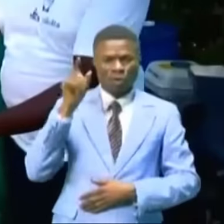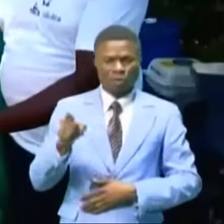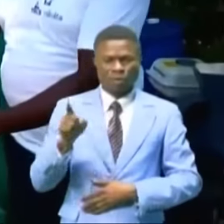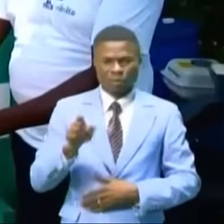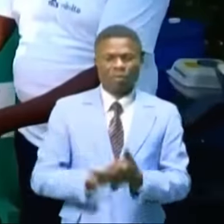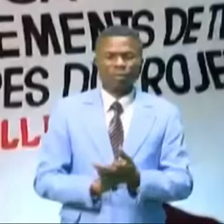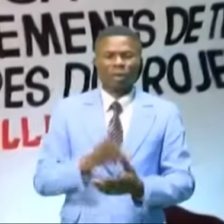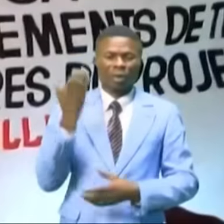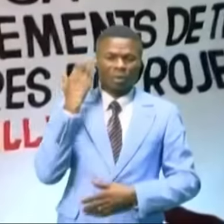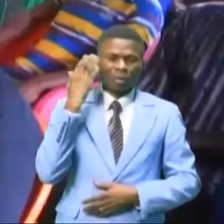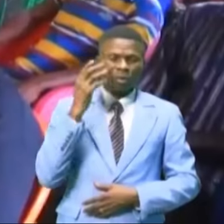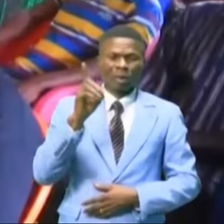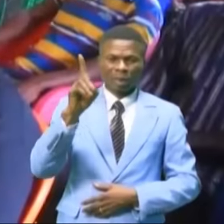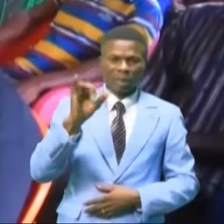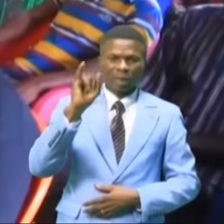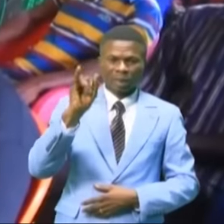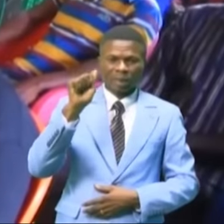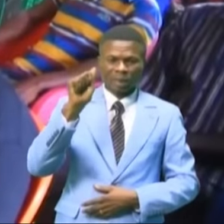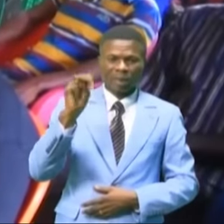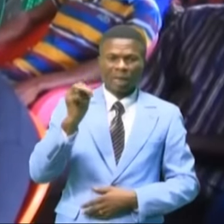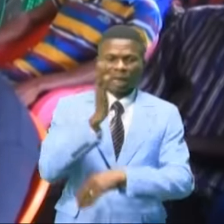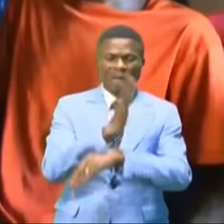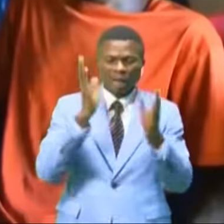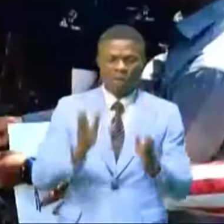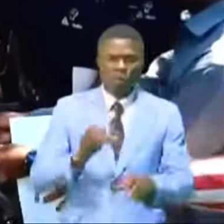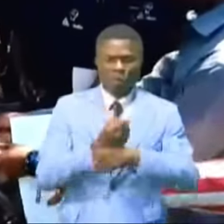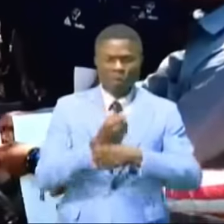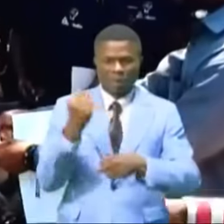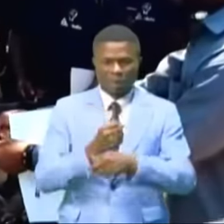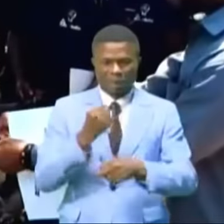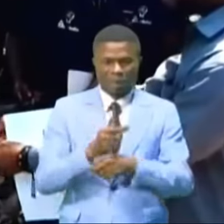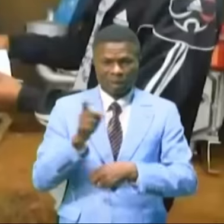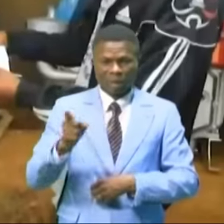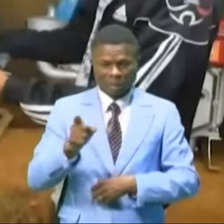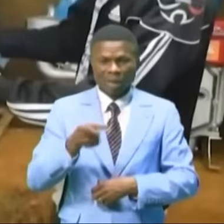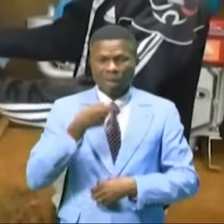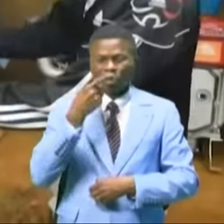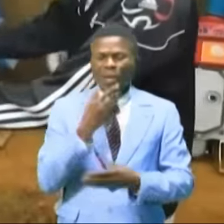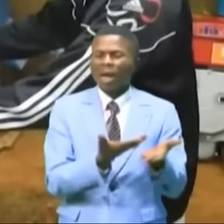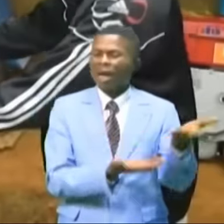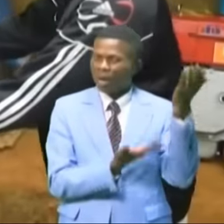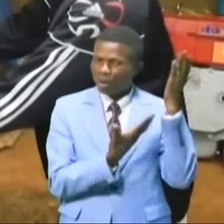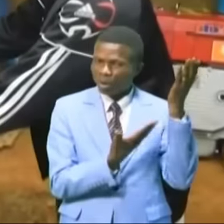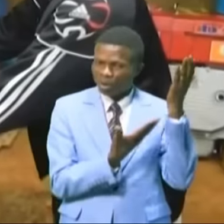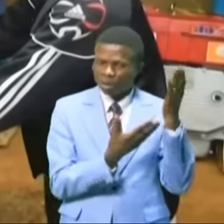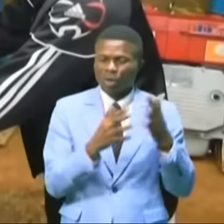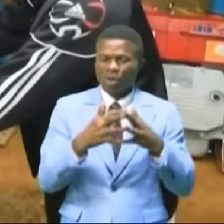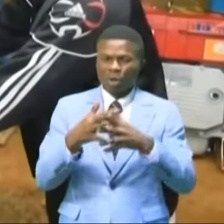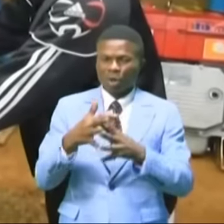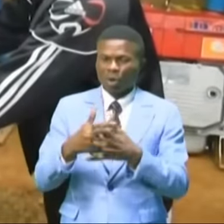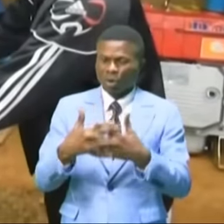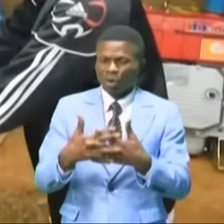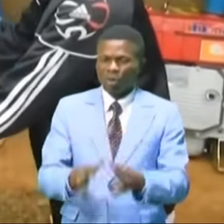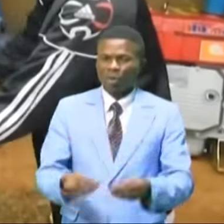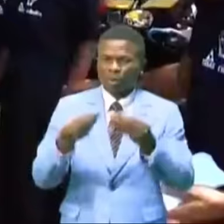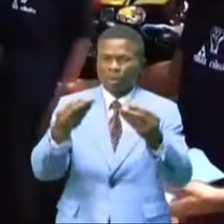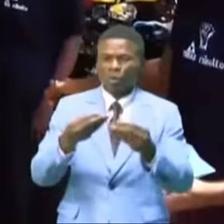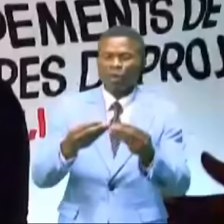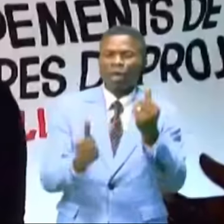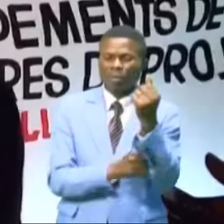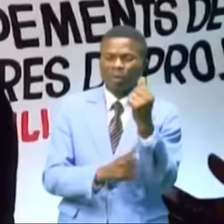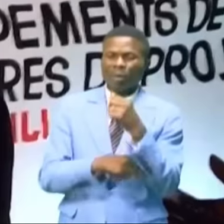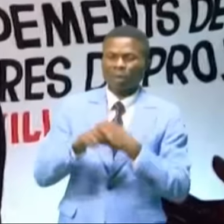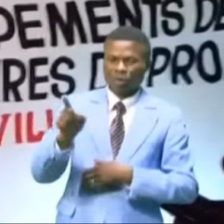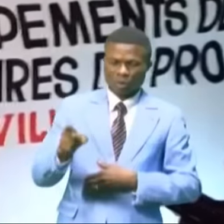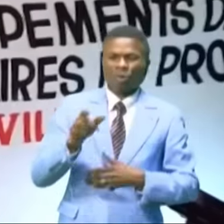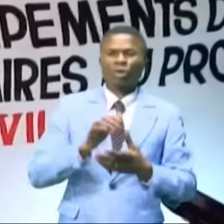Robert Biamungu Buraga, conseiller en entrepreneuriat du Trias, parle de la nécessité des outils mis au profit des bénéficiaires.